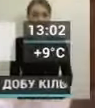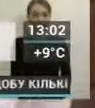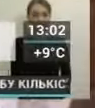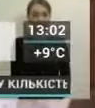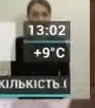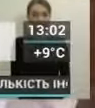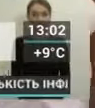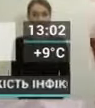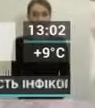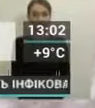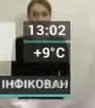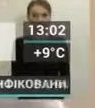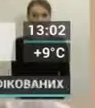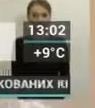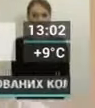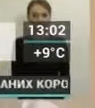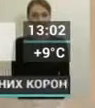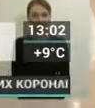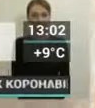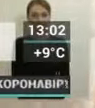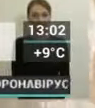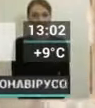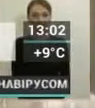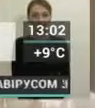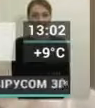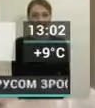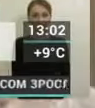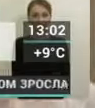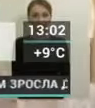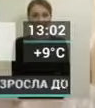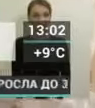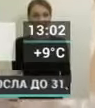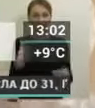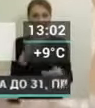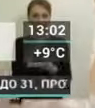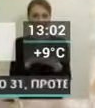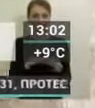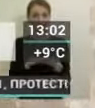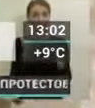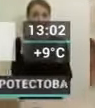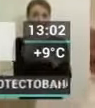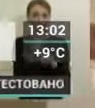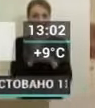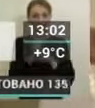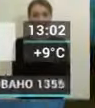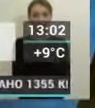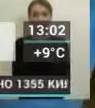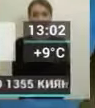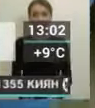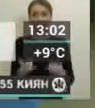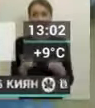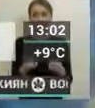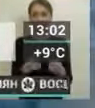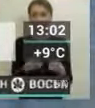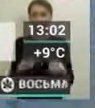пацієнтів, подивився на оснащення лікарні. Олександрівська – базова для тих, хто захворів на COVID-19. Нині у Києві загалом